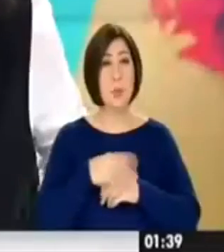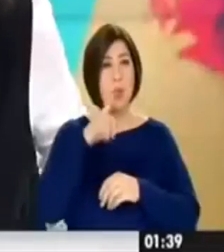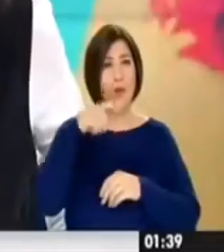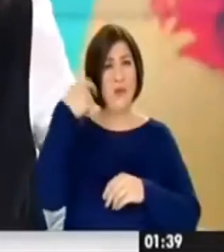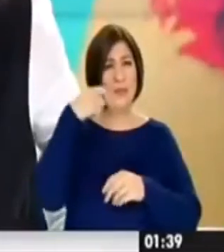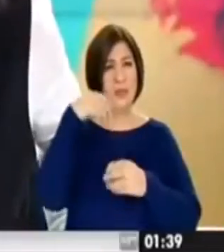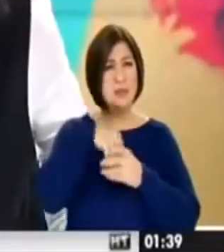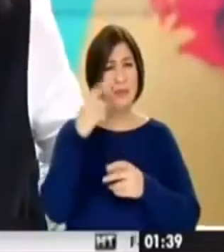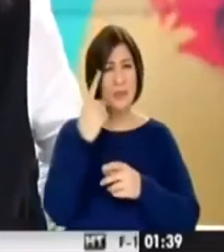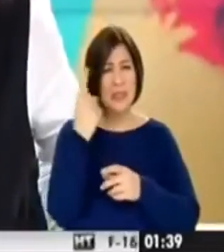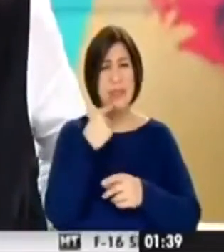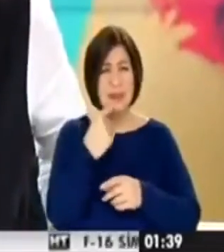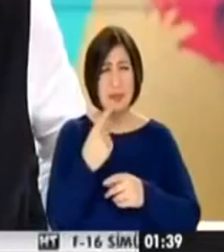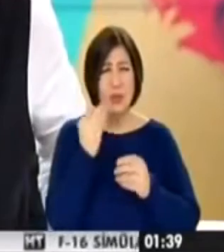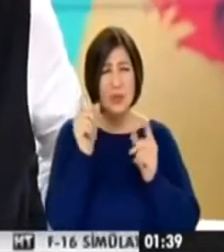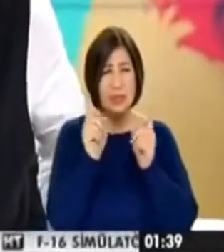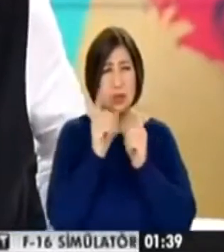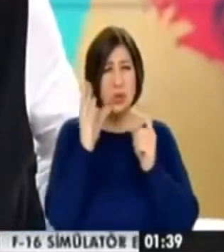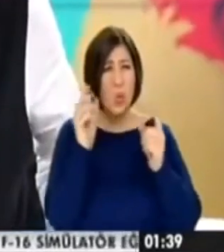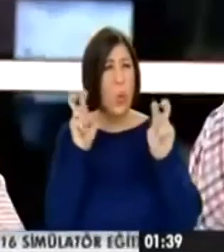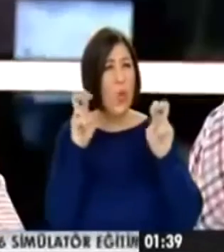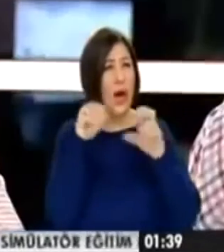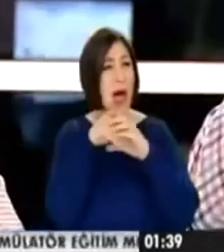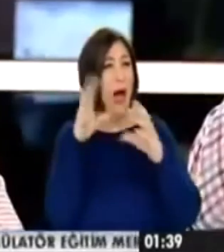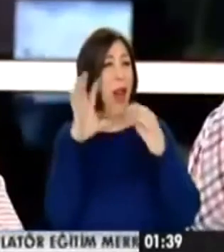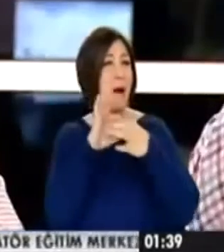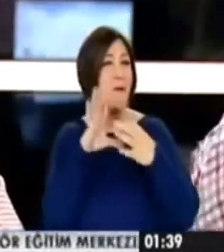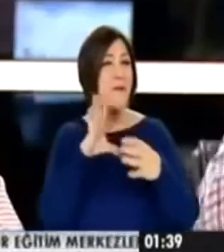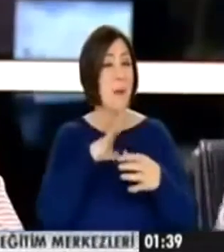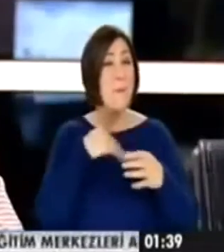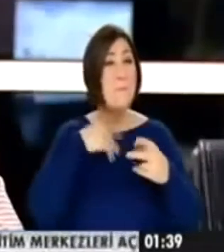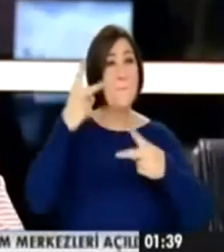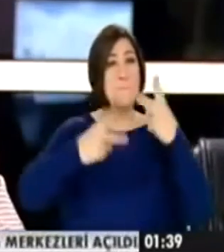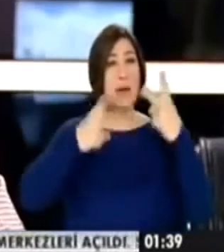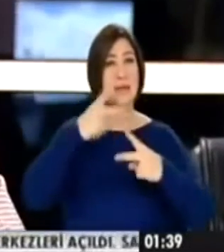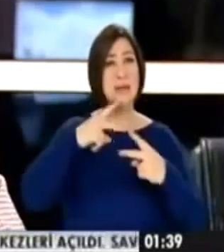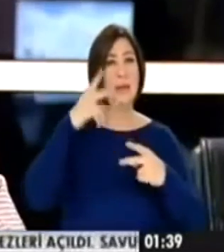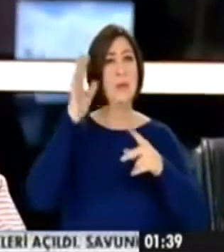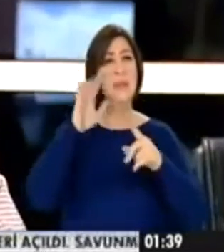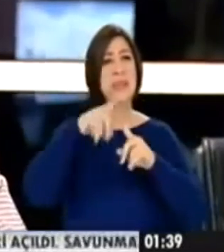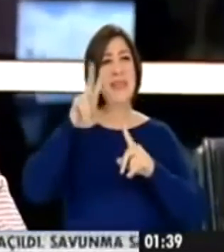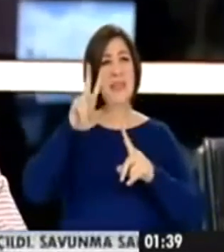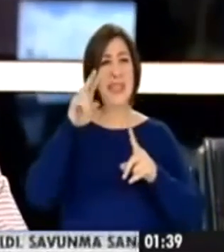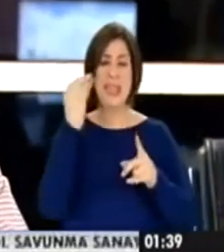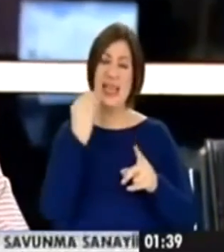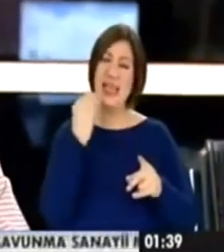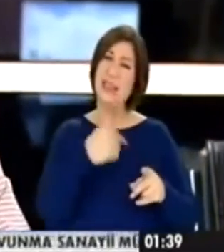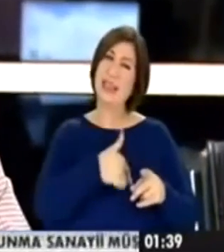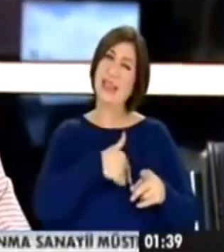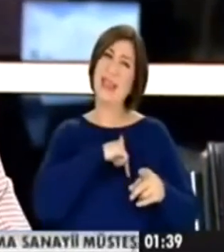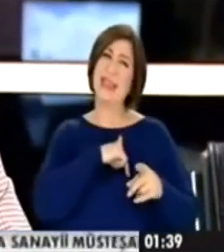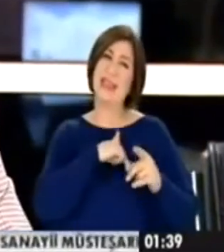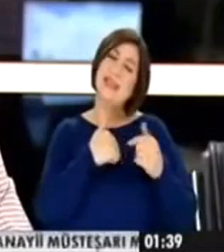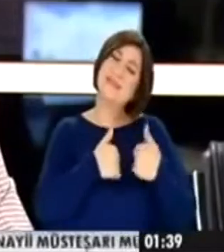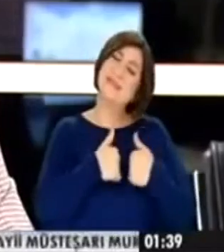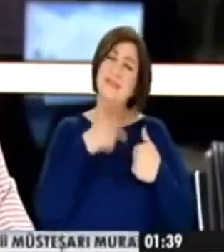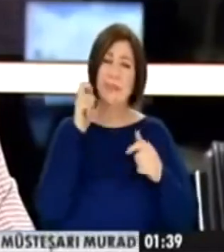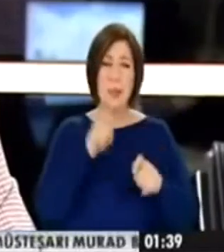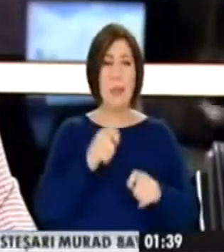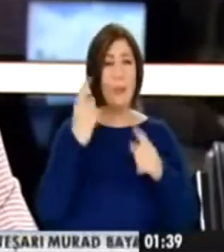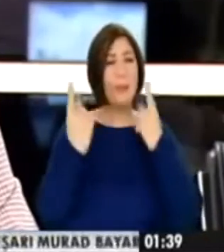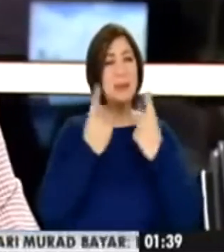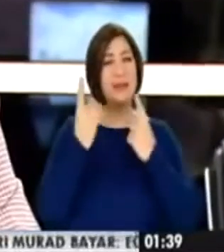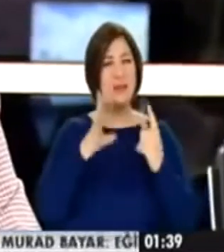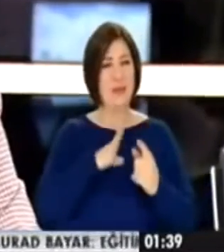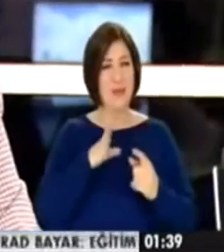Filmle ilgili bir şey diyebilir miyim kısaca? Lütfen efendim. Konumuz da çok alakalı. Lütfen efendim. Bazı benim gördüğüm televizyonlarda iyi niyetle yapılan filmler var. Bu film iyi niyetli